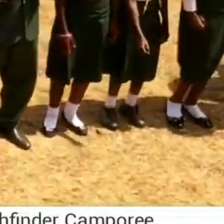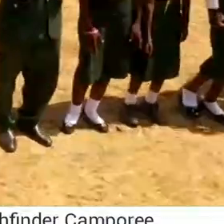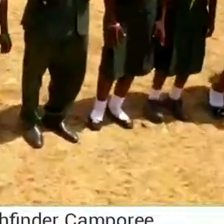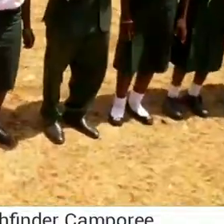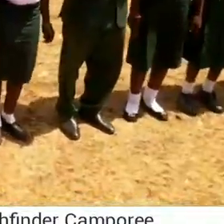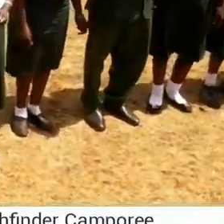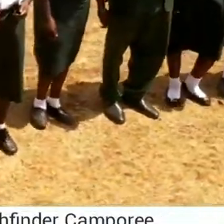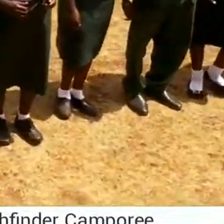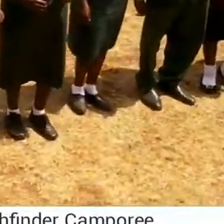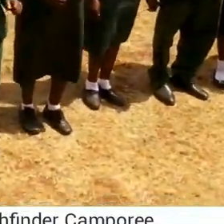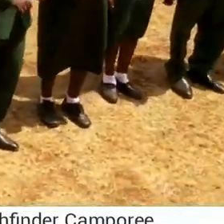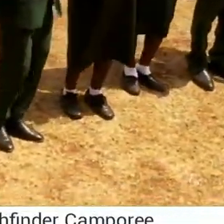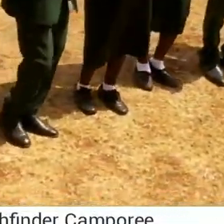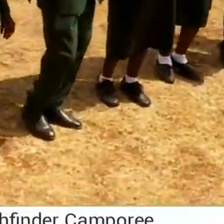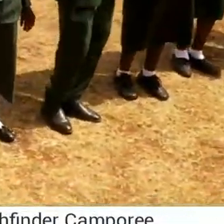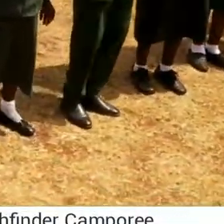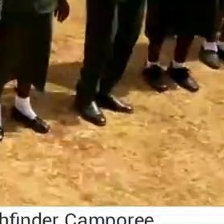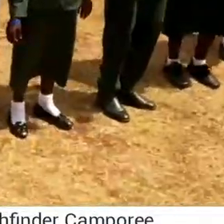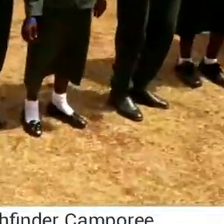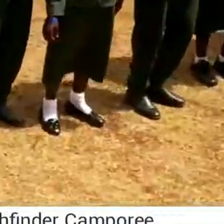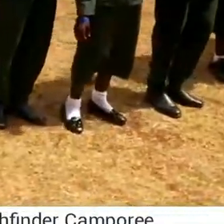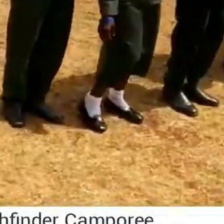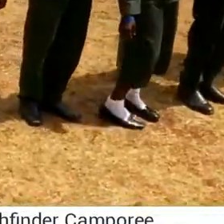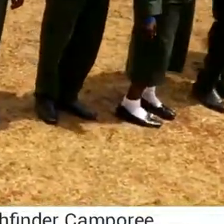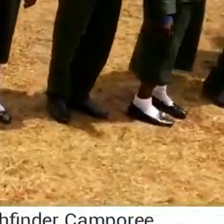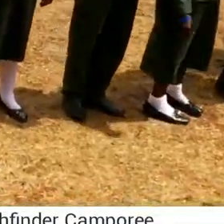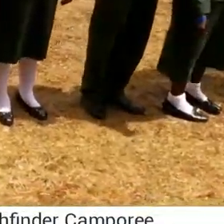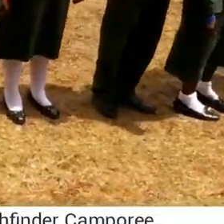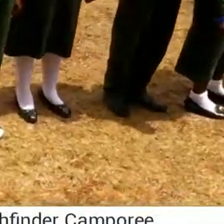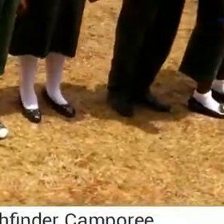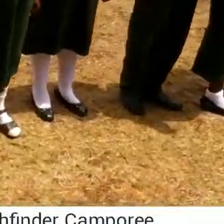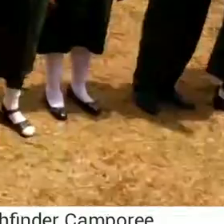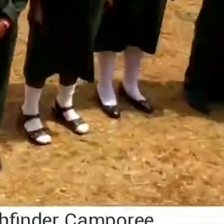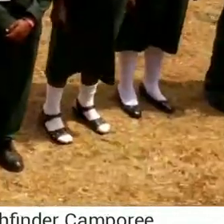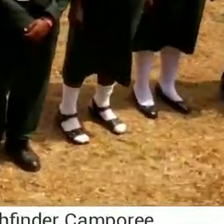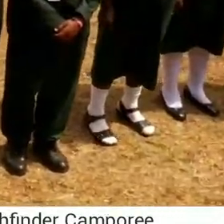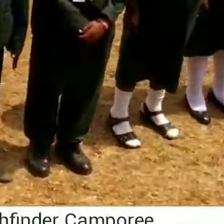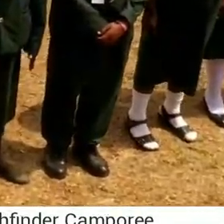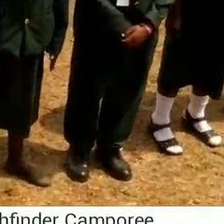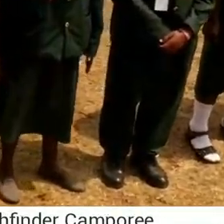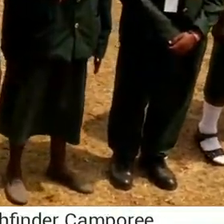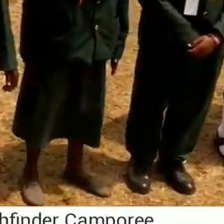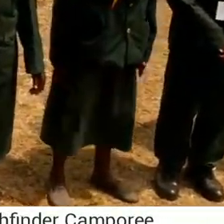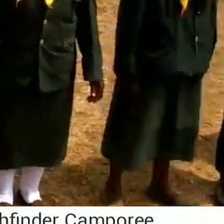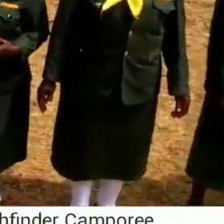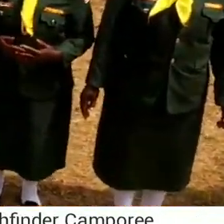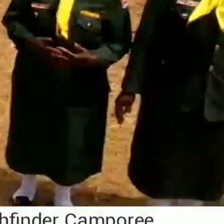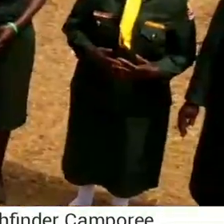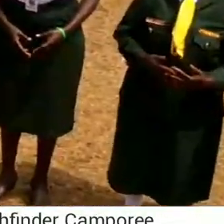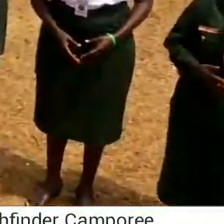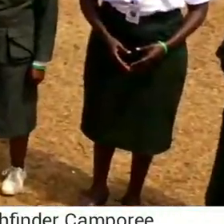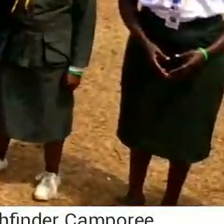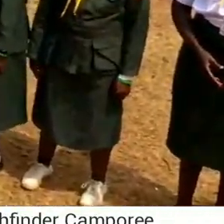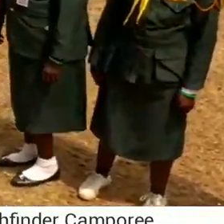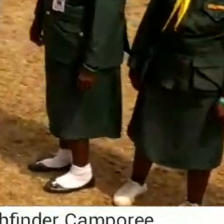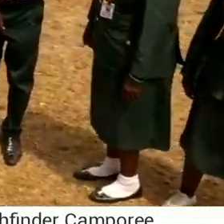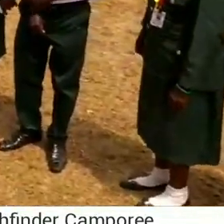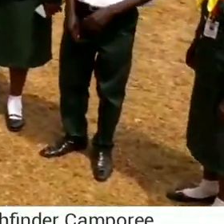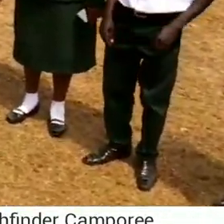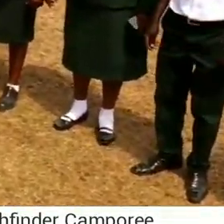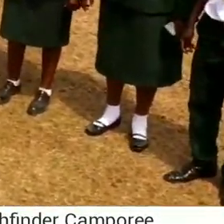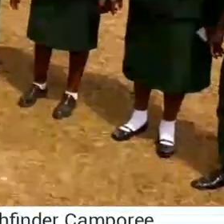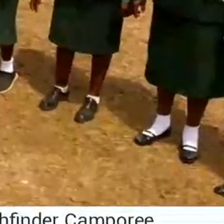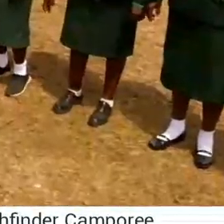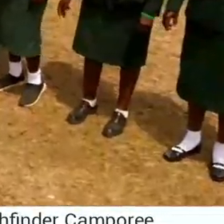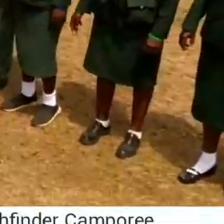Kujilisha upepo haushibi kamwe. Kama kupiga mizi kufukuza giza